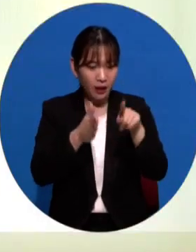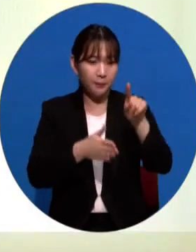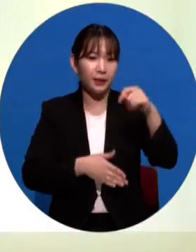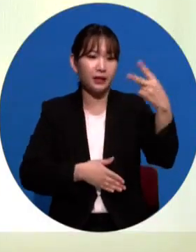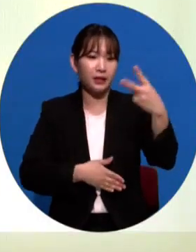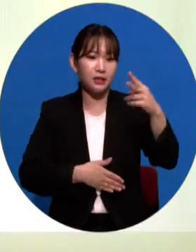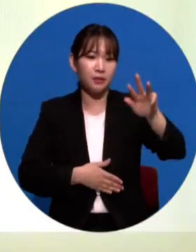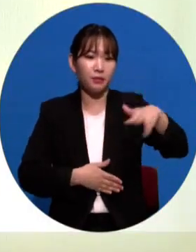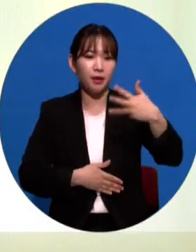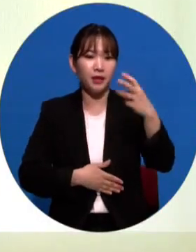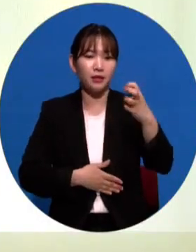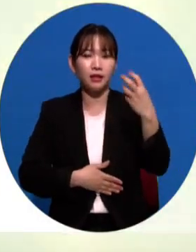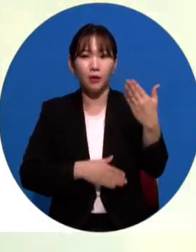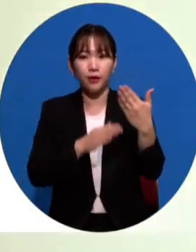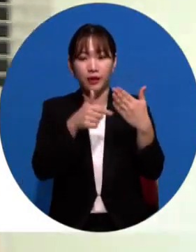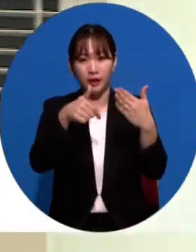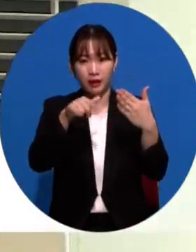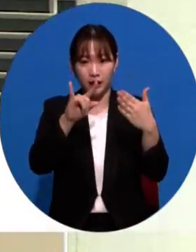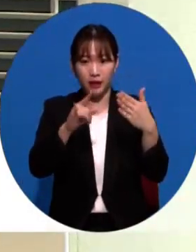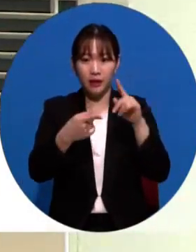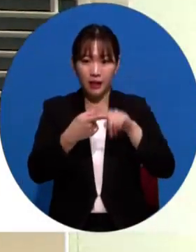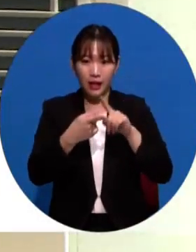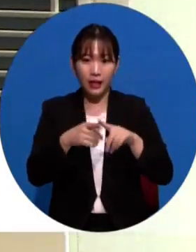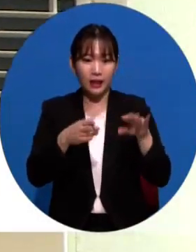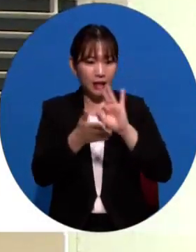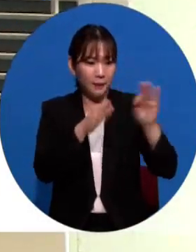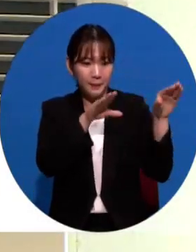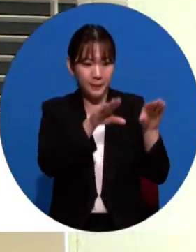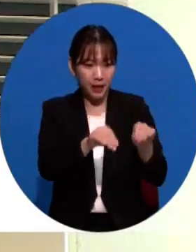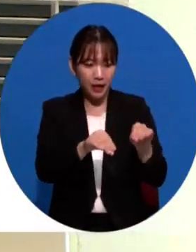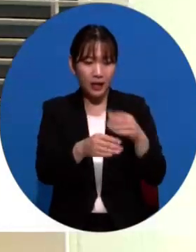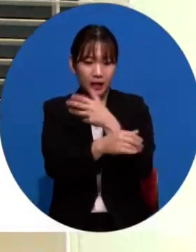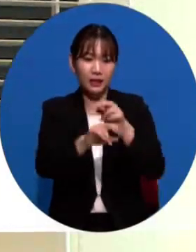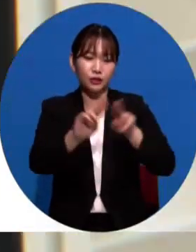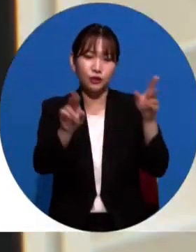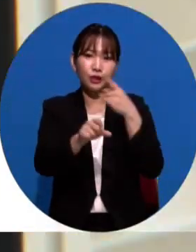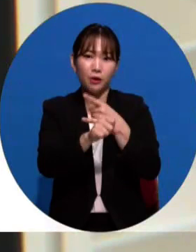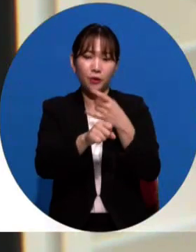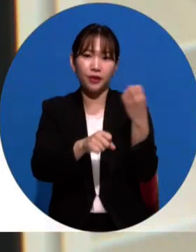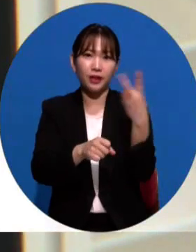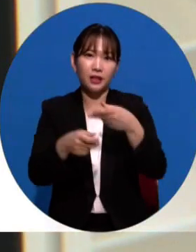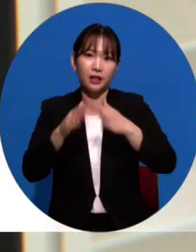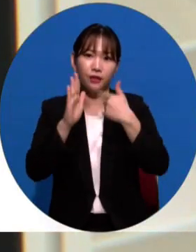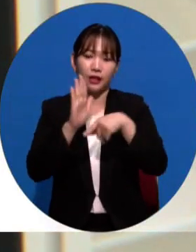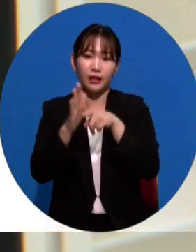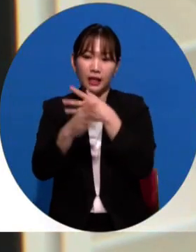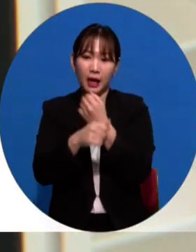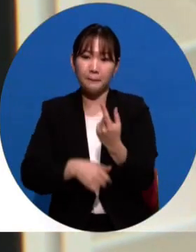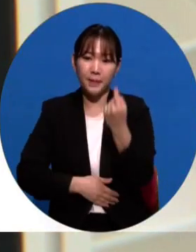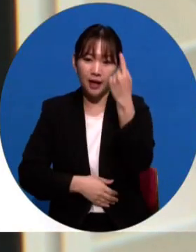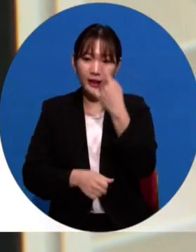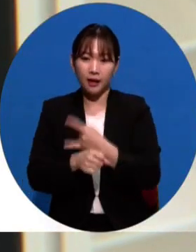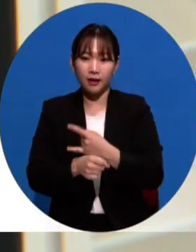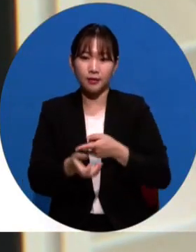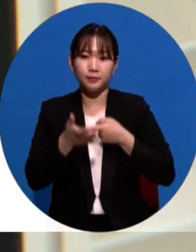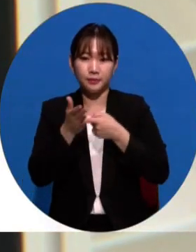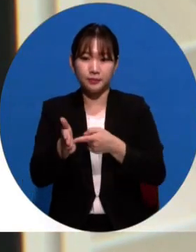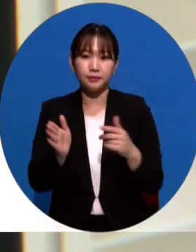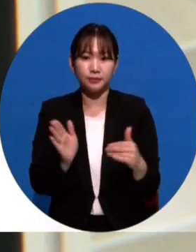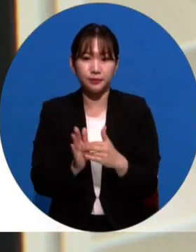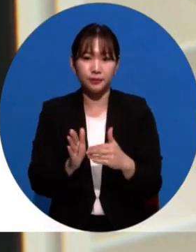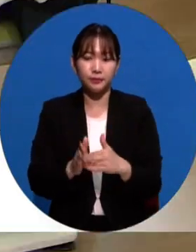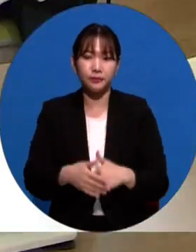만2천8백 39개에 대해 사용 중지와 계약해지를 하고 재설치를 위한 계약을 조속히 추진하도록